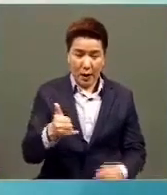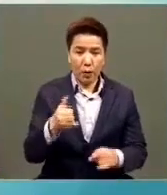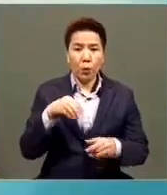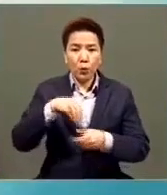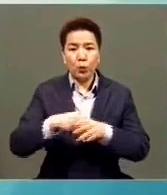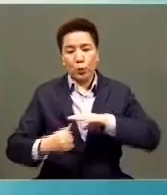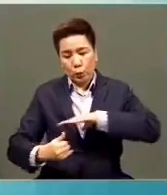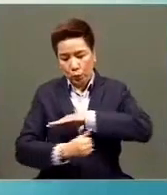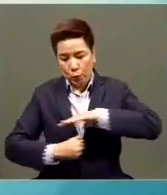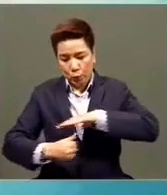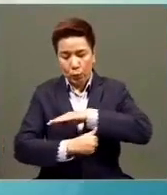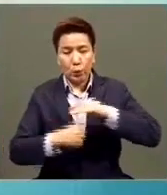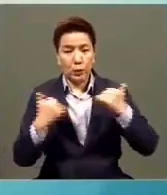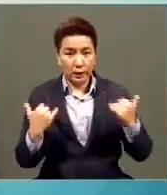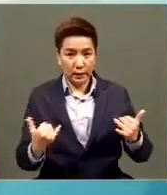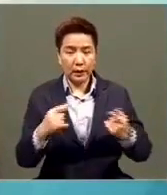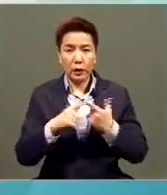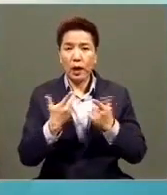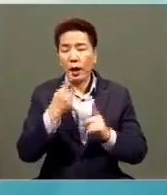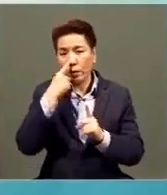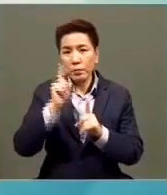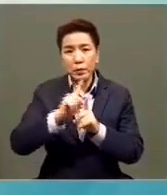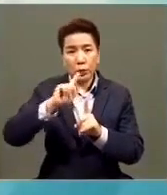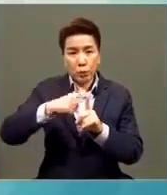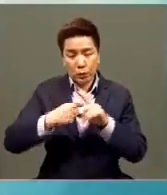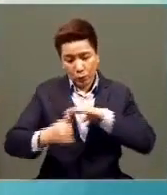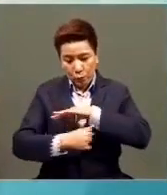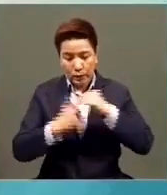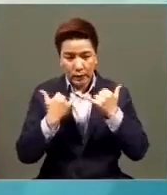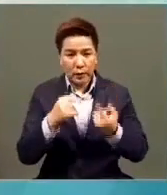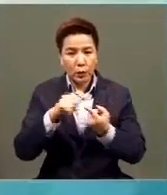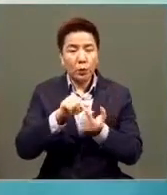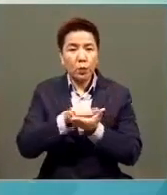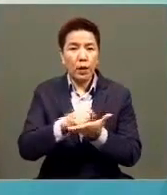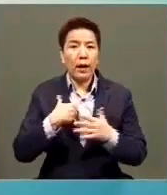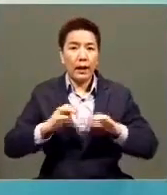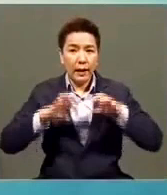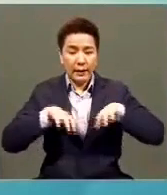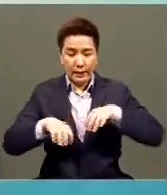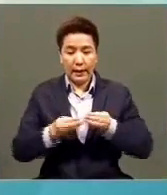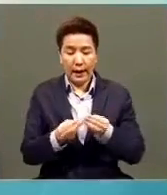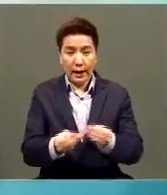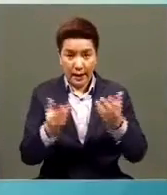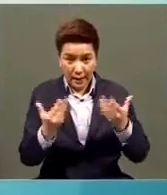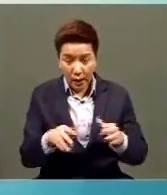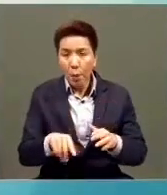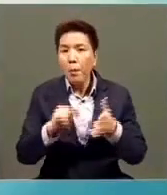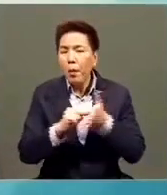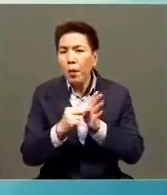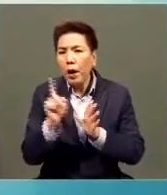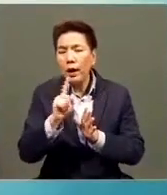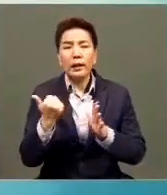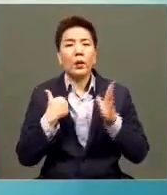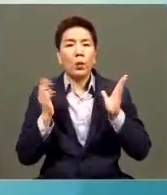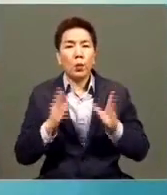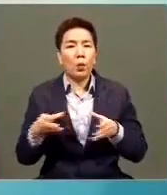สเตทควอรันทีนหรือว่าใน alternative state quarantine คือสถานบริการที่รัฐจัดให้ทั้งหมดแล้วนะคะหมายความว่าบุ